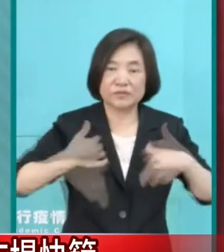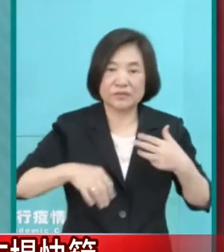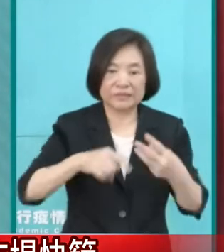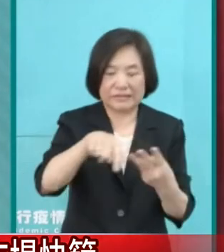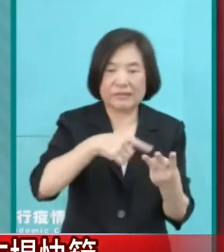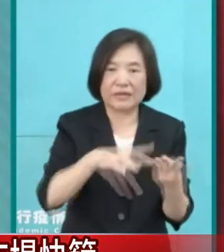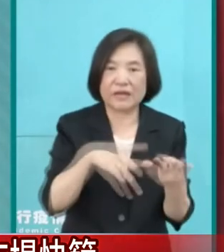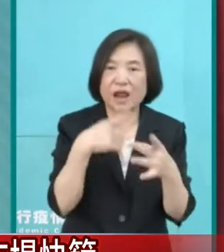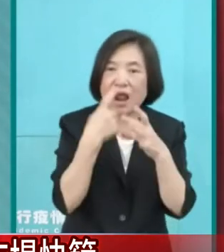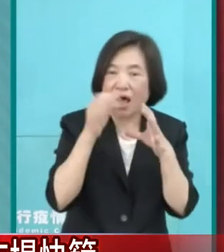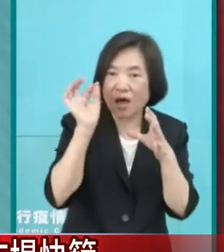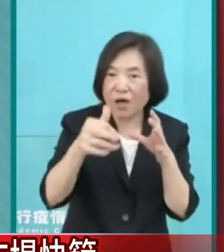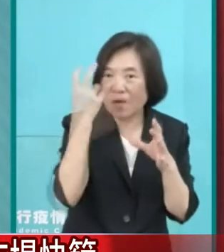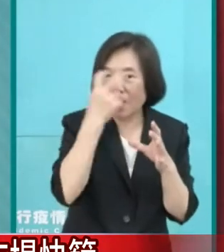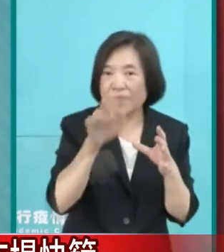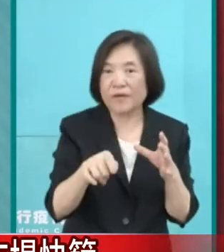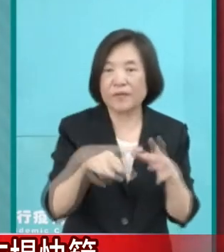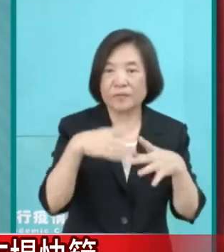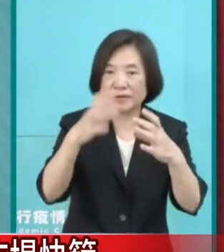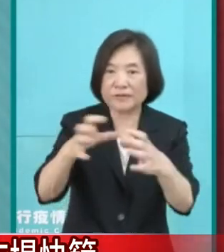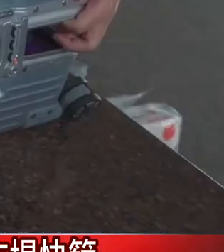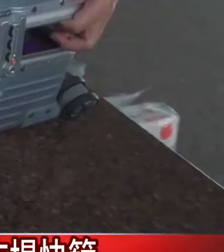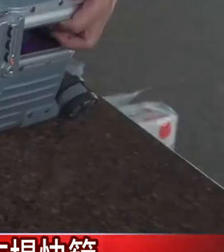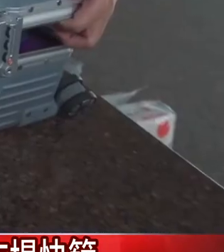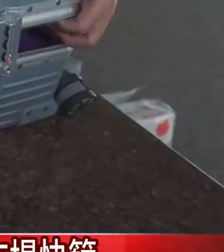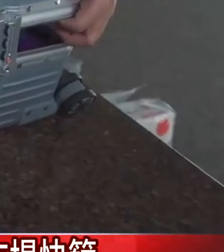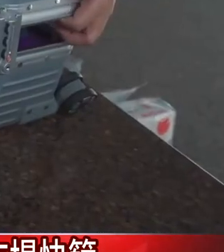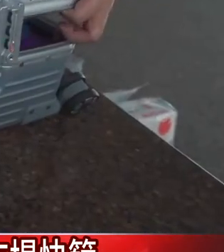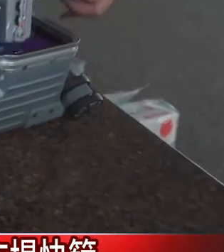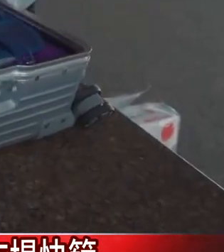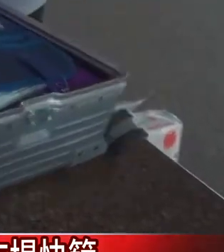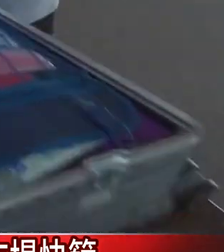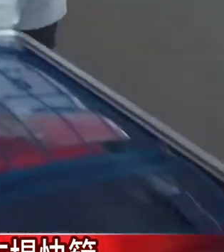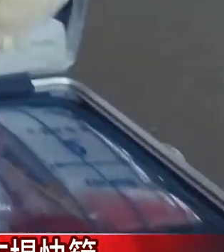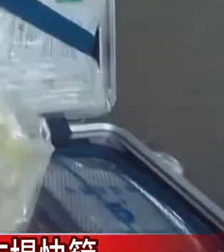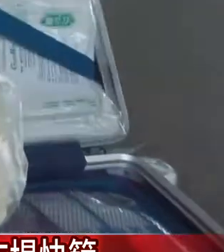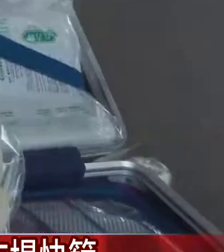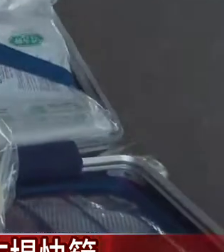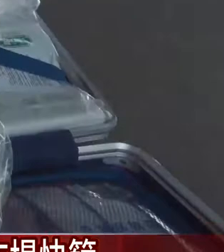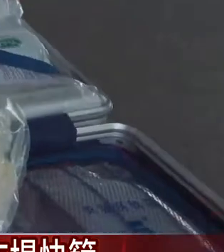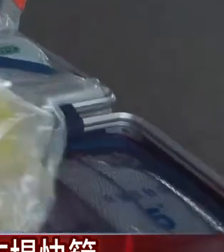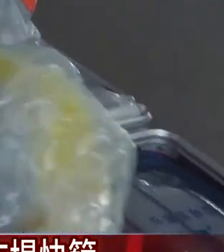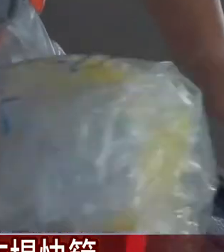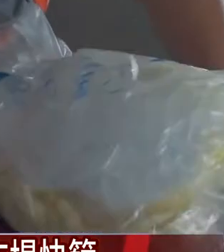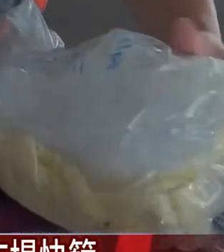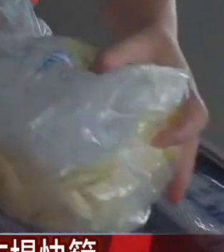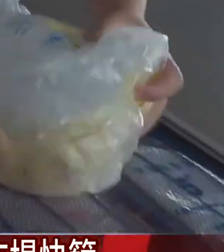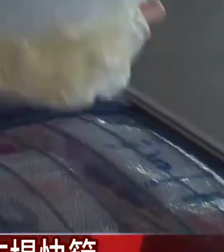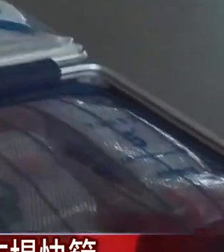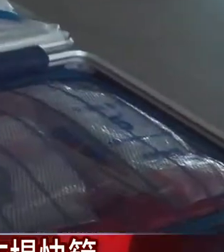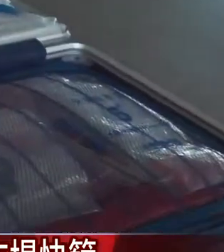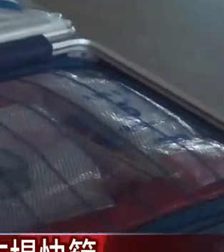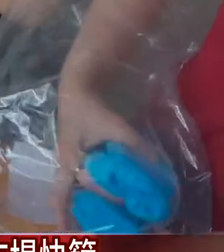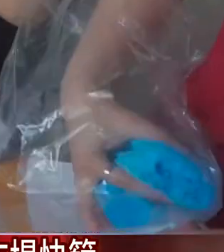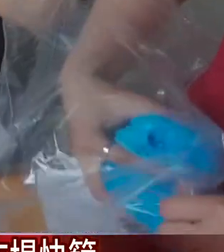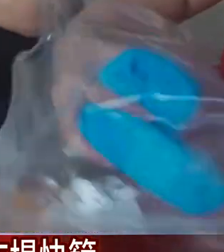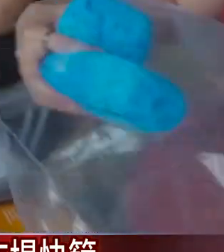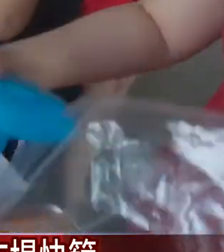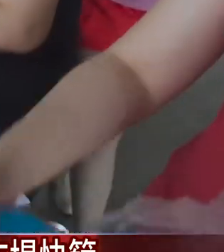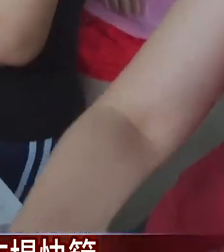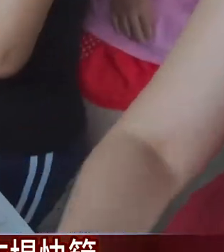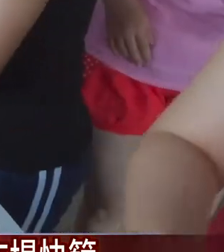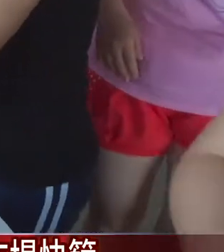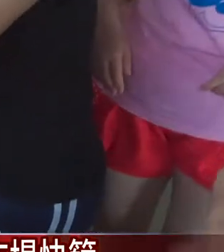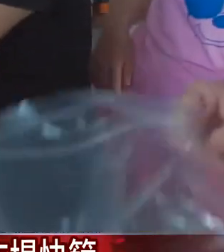们就根据特别是这个科技防疫，我们所找出来的地形以及人数上甚至家户